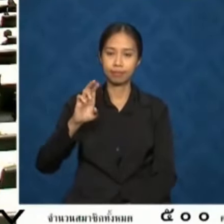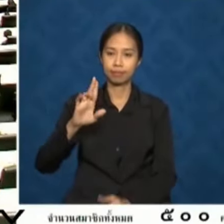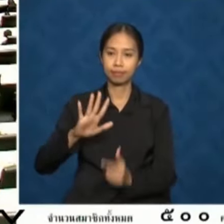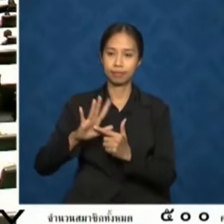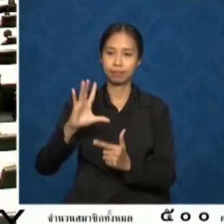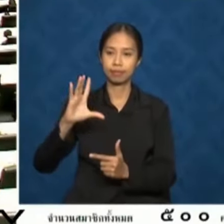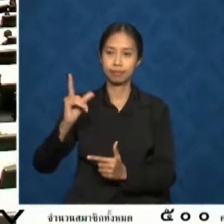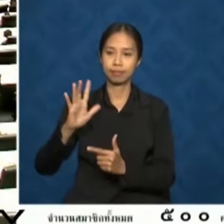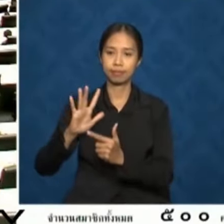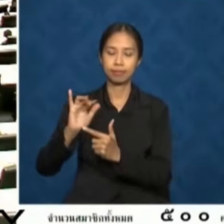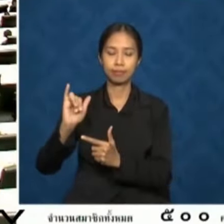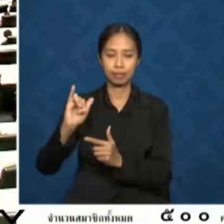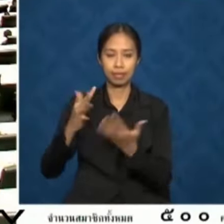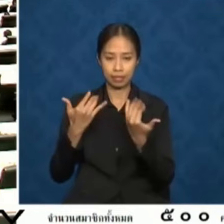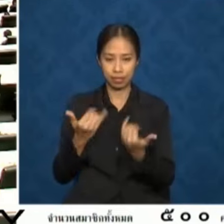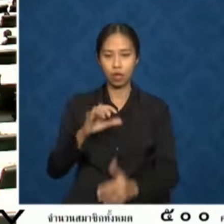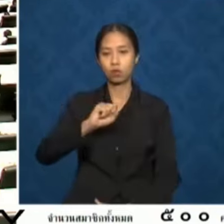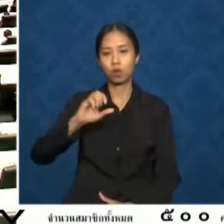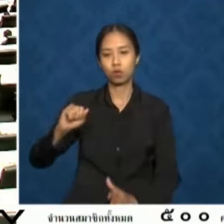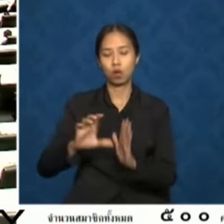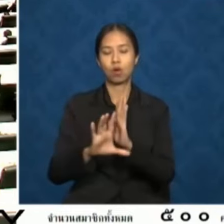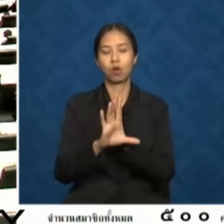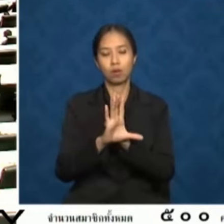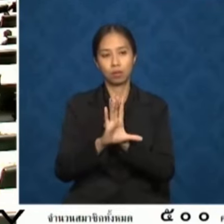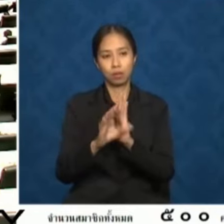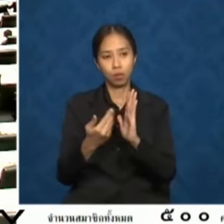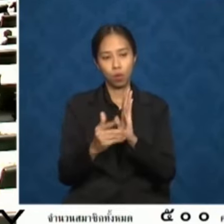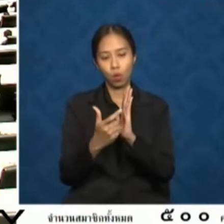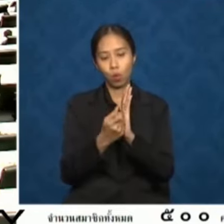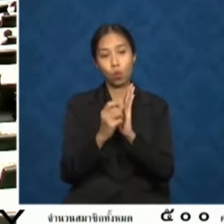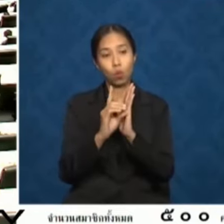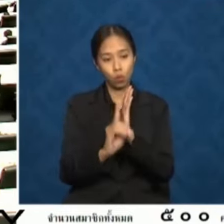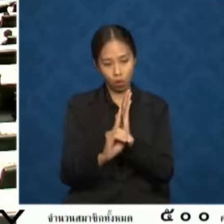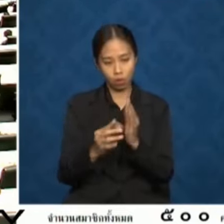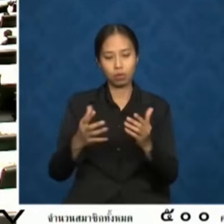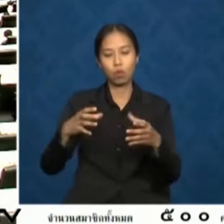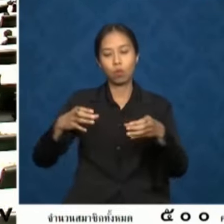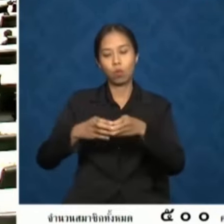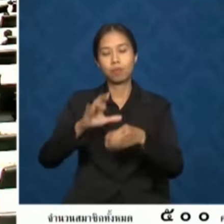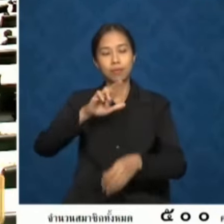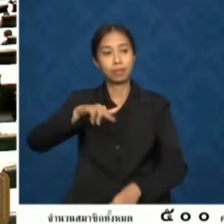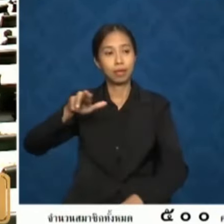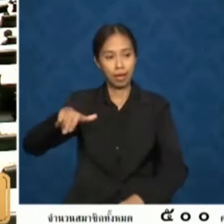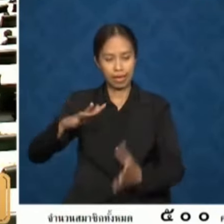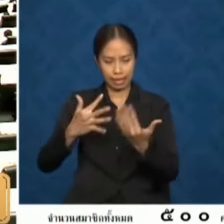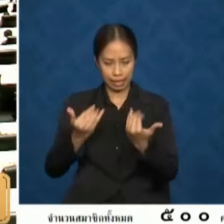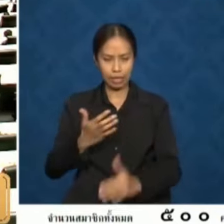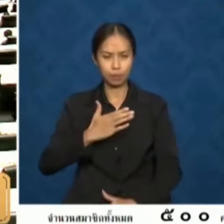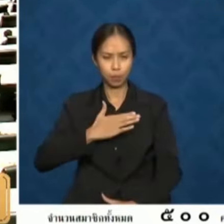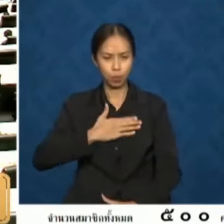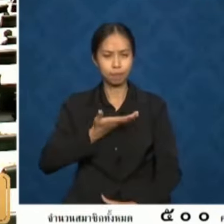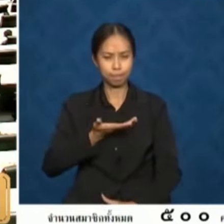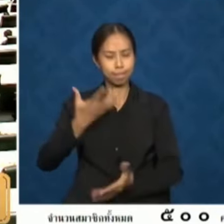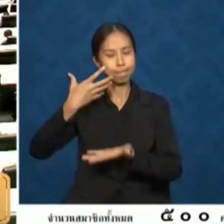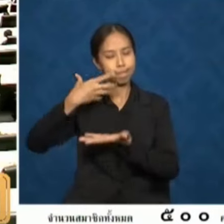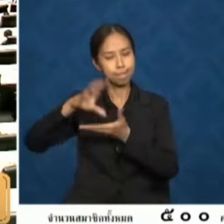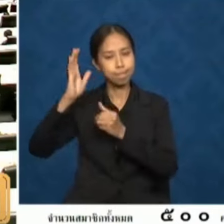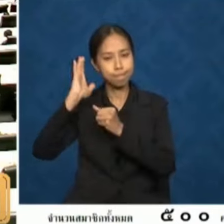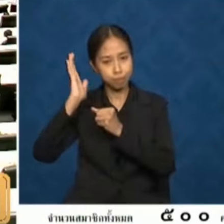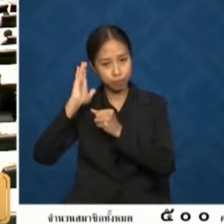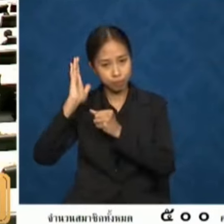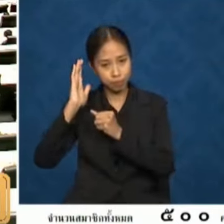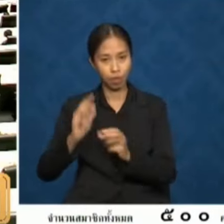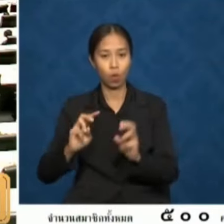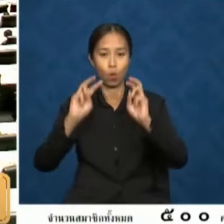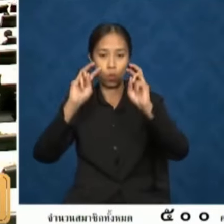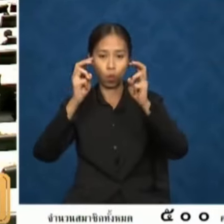ผู้แทนราษฎรจังหวัดอุดรธานีพรรคเพื่อไทยกับผมขออนุญาตในการแสดงความคิดเห็นเกี่ยวกับยัตติ